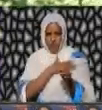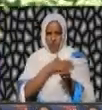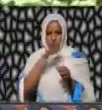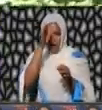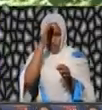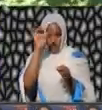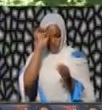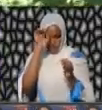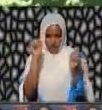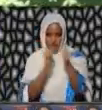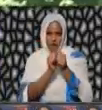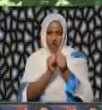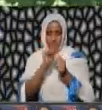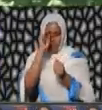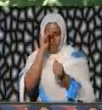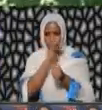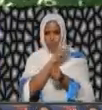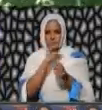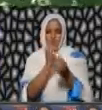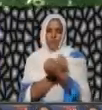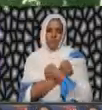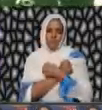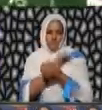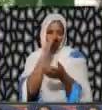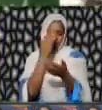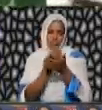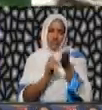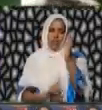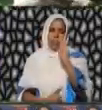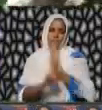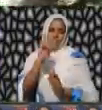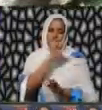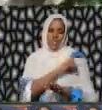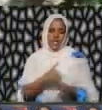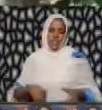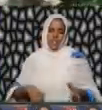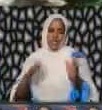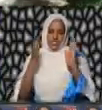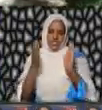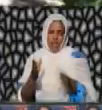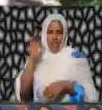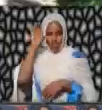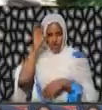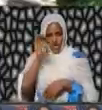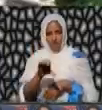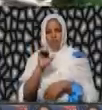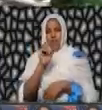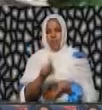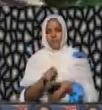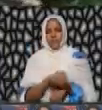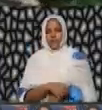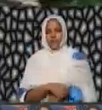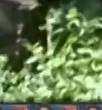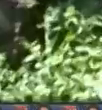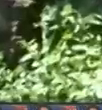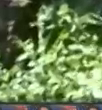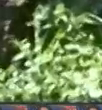አባ ኤፍሬም ጋር በመመካከር በጥበብና በፍቅር ልጃችንን ለማሳደግ ክርስቲያናዊ ግዴታ አለብን።